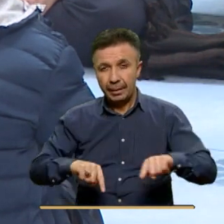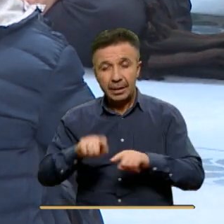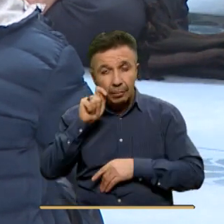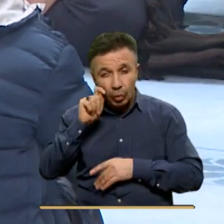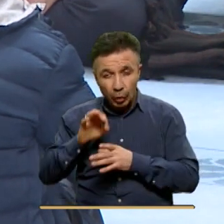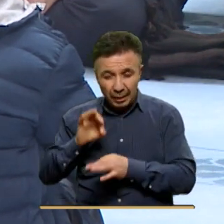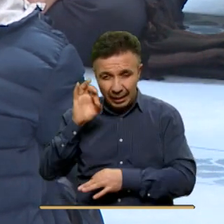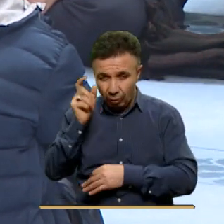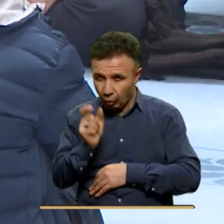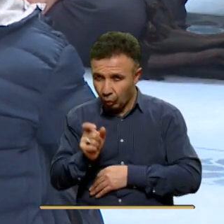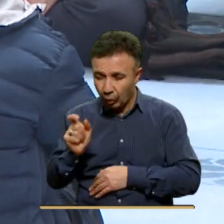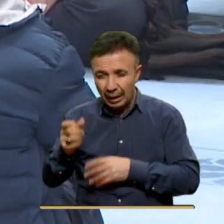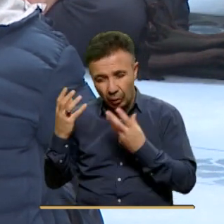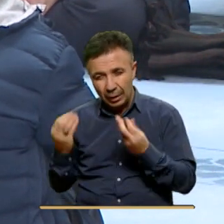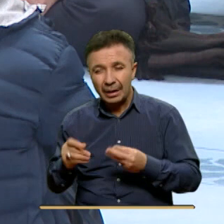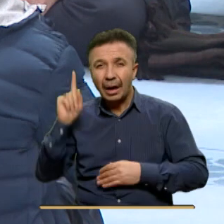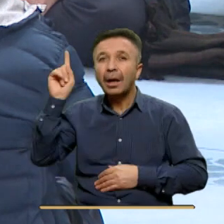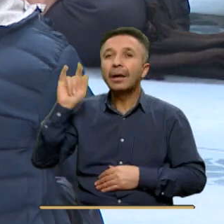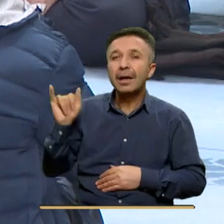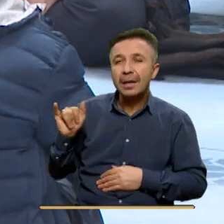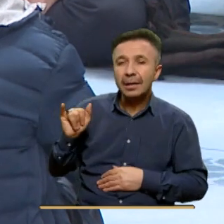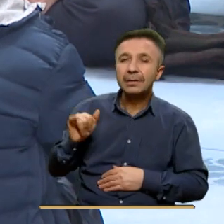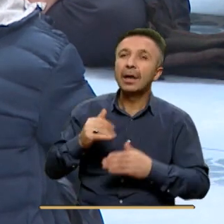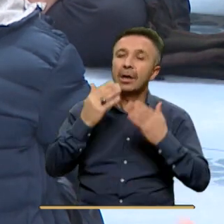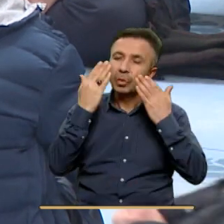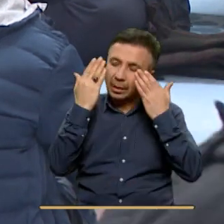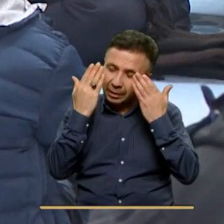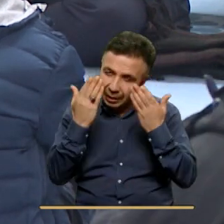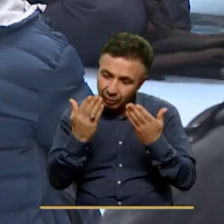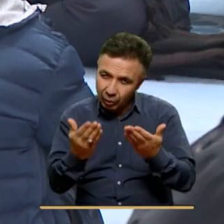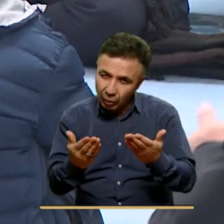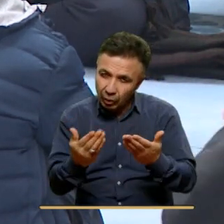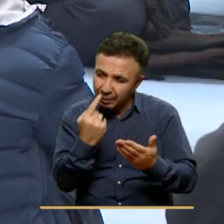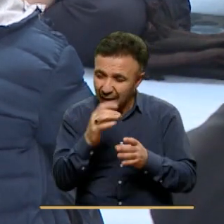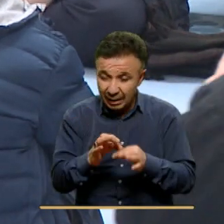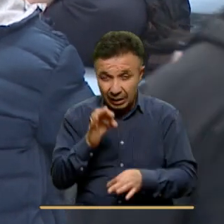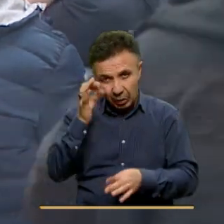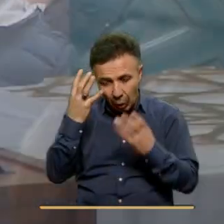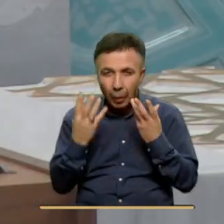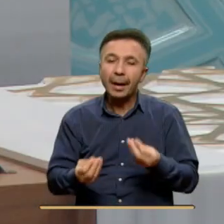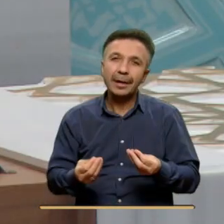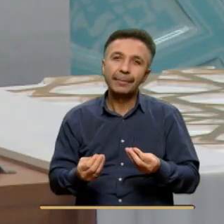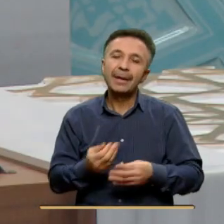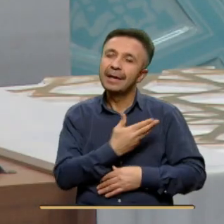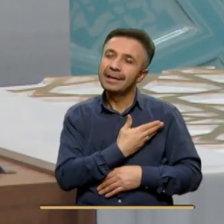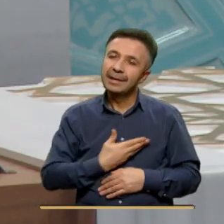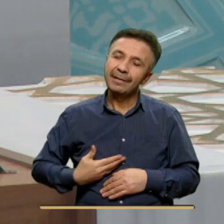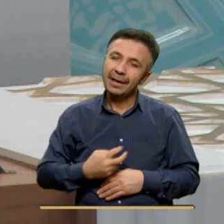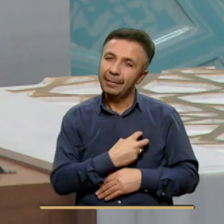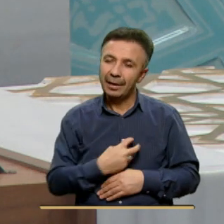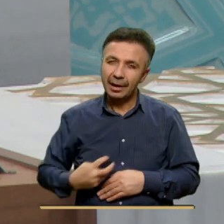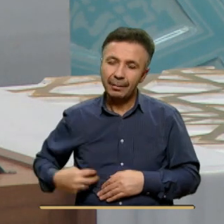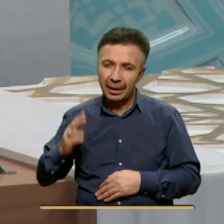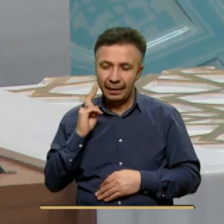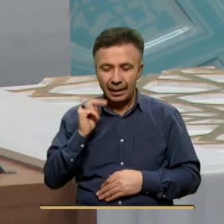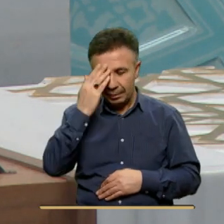olarak Allah'ın katında duası makbul birisi olmak, sevgili Peygamber